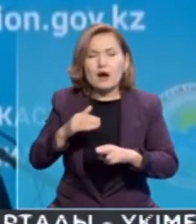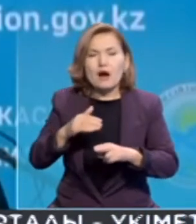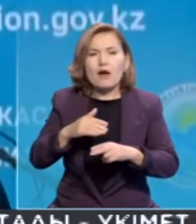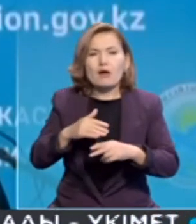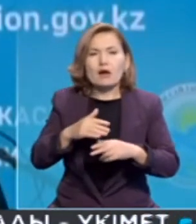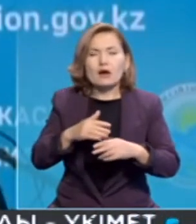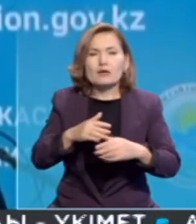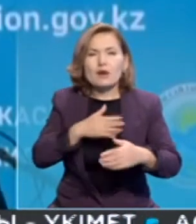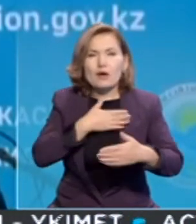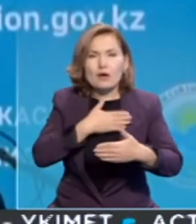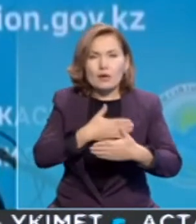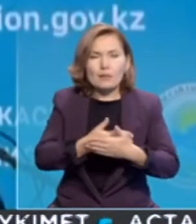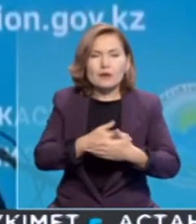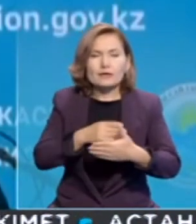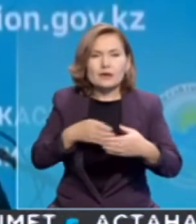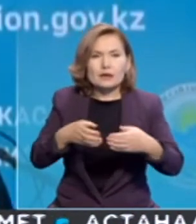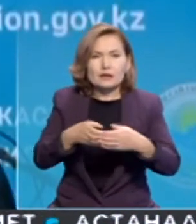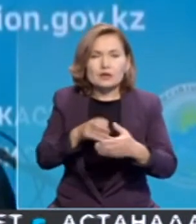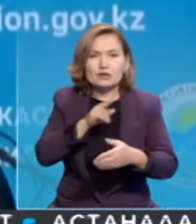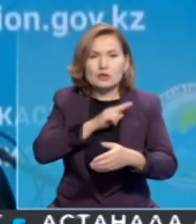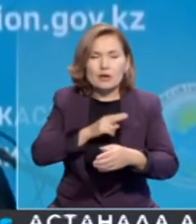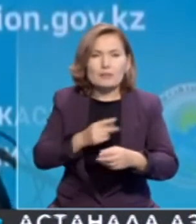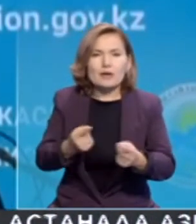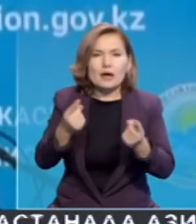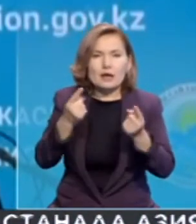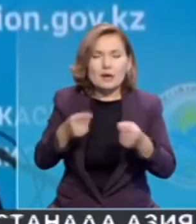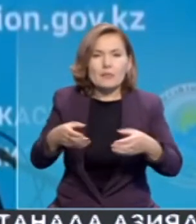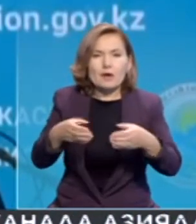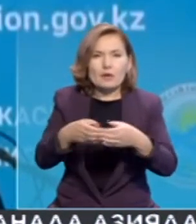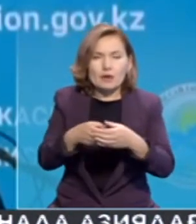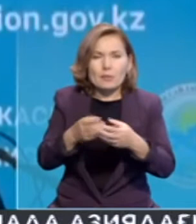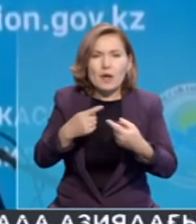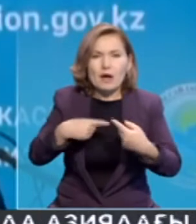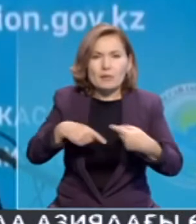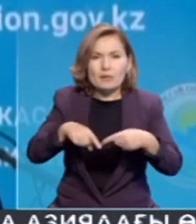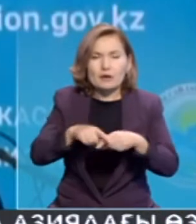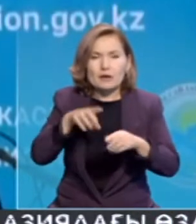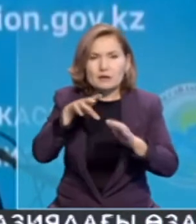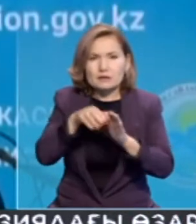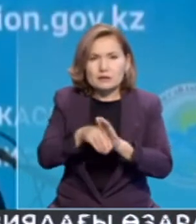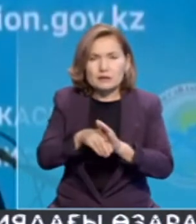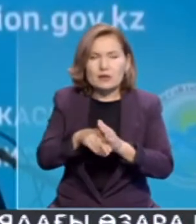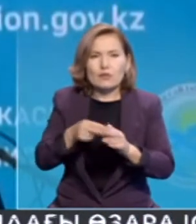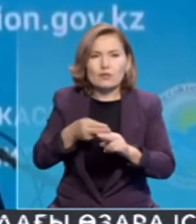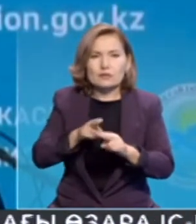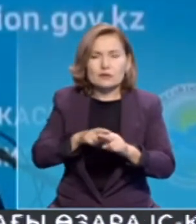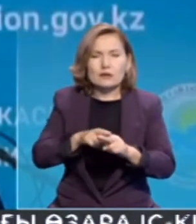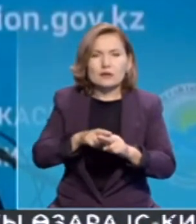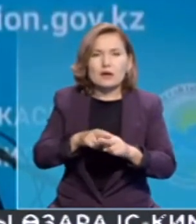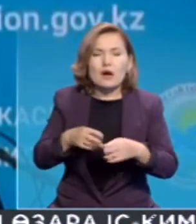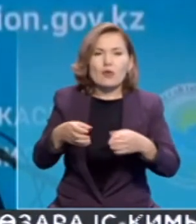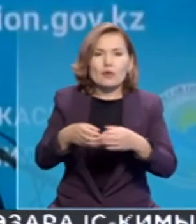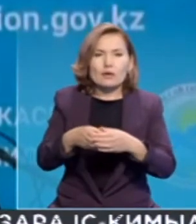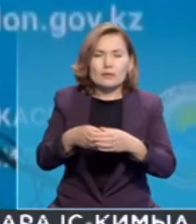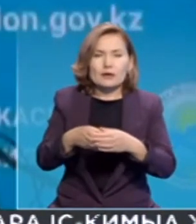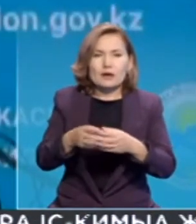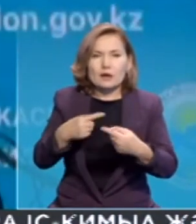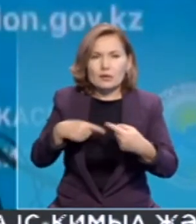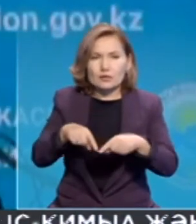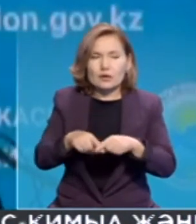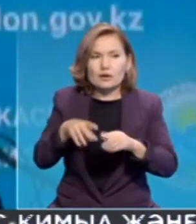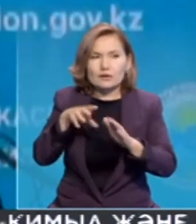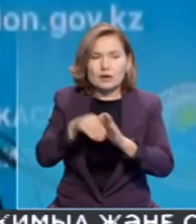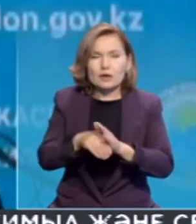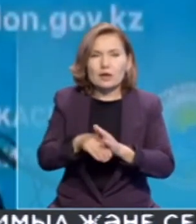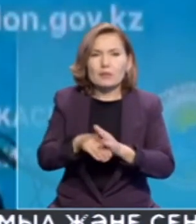өмірге араласып жүрген ірі қоғамдық бірлестіктер. Міне сол қоғамдық бірлестіктер қосылып